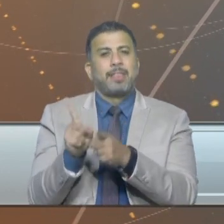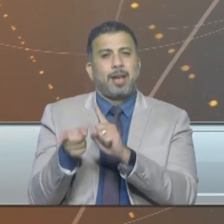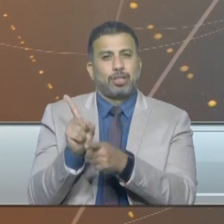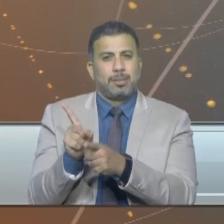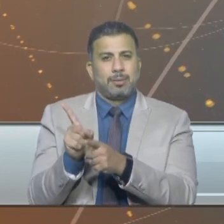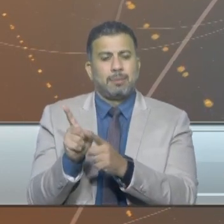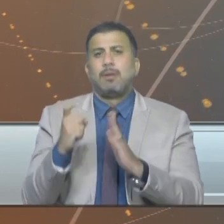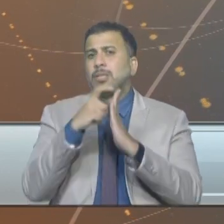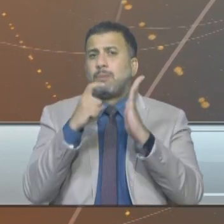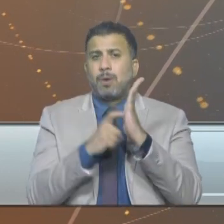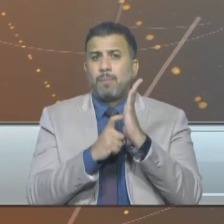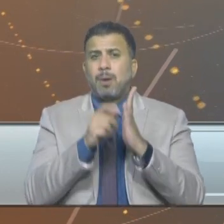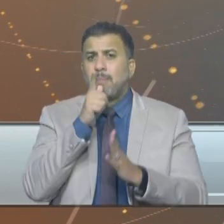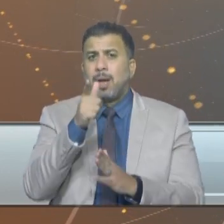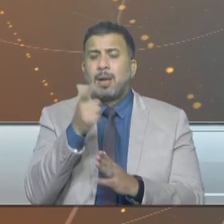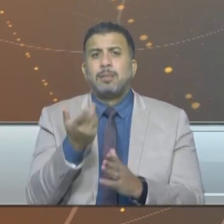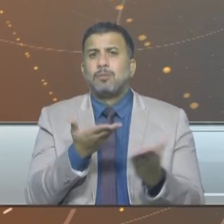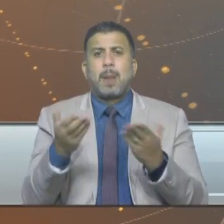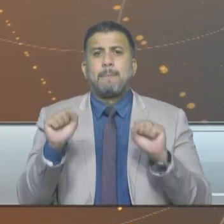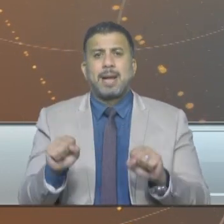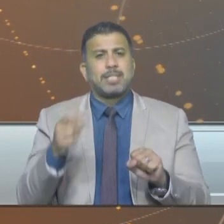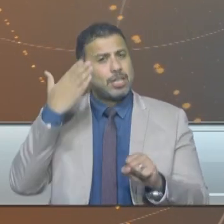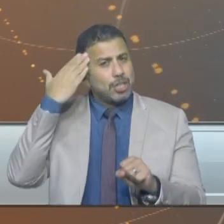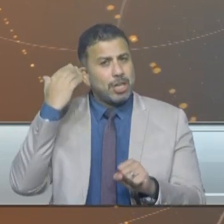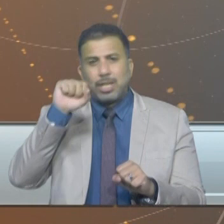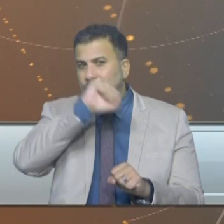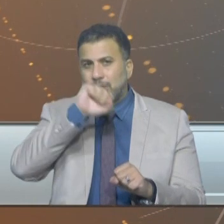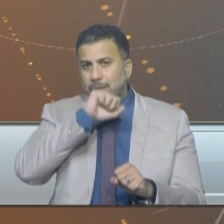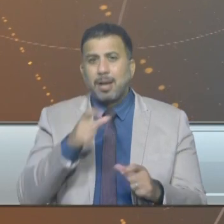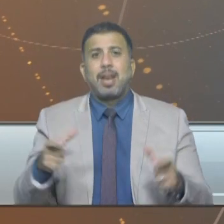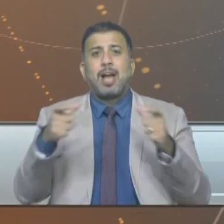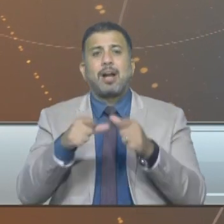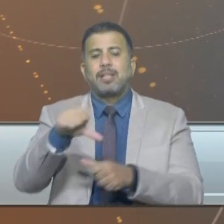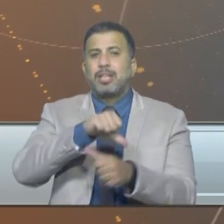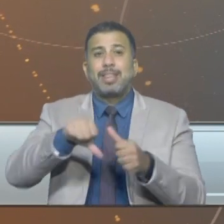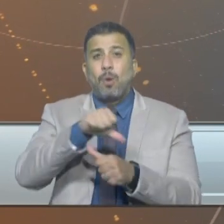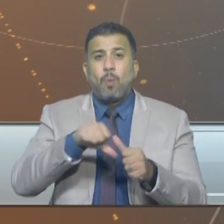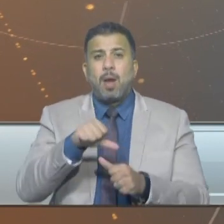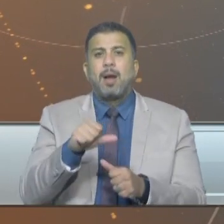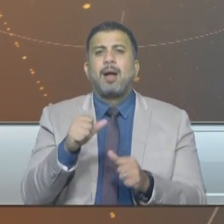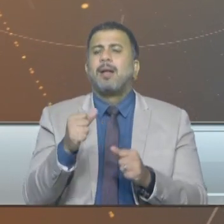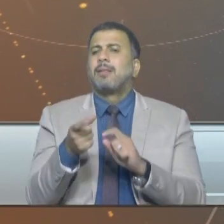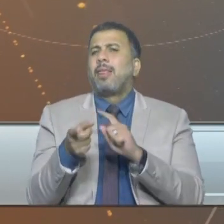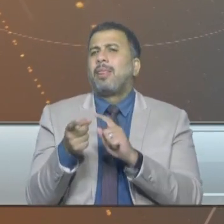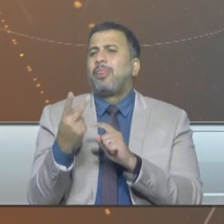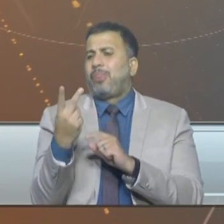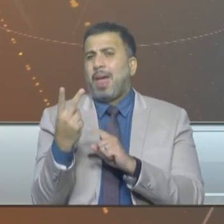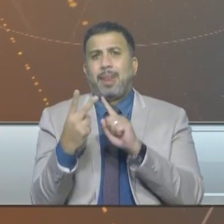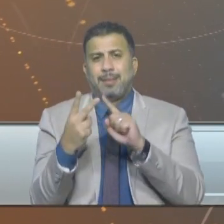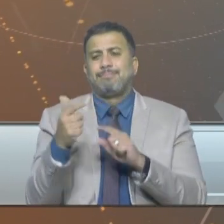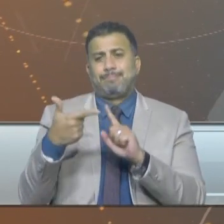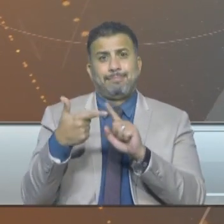عش ونص المرسوم الاميري على ان يدعى المجلس الاستشاري لاماره الشارقه للانعقاد في دوره العادي